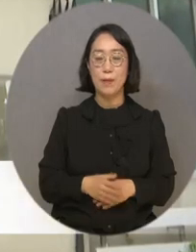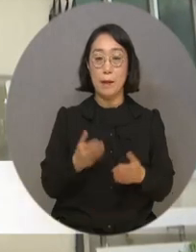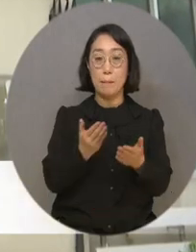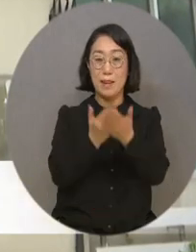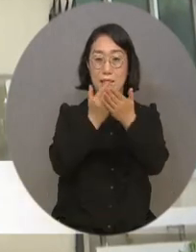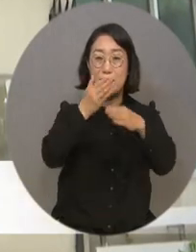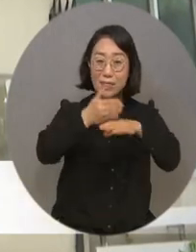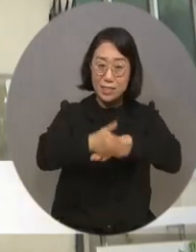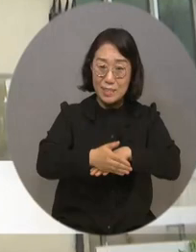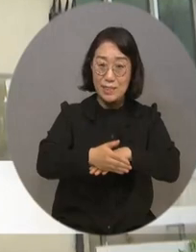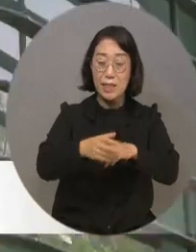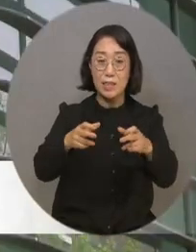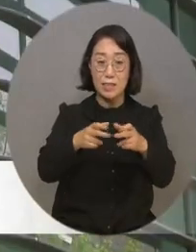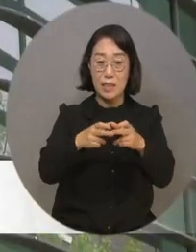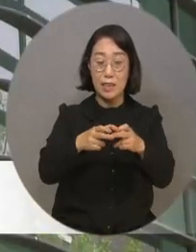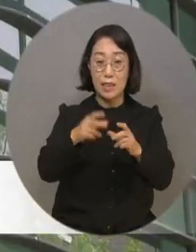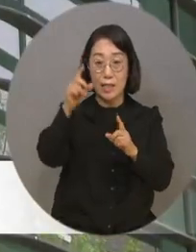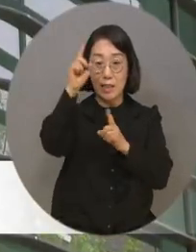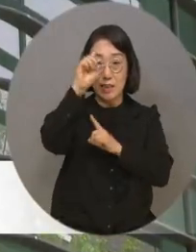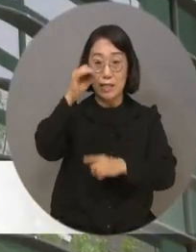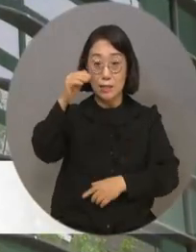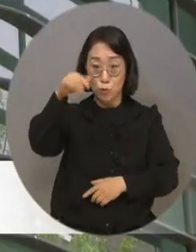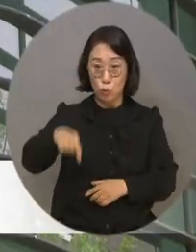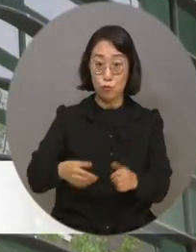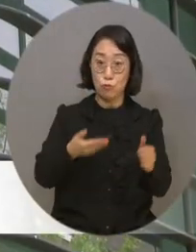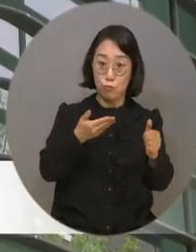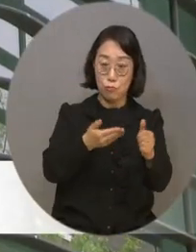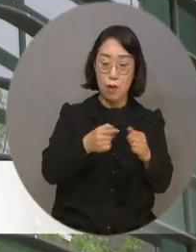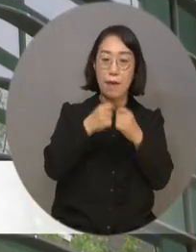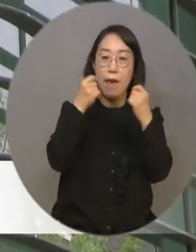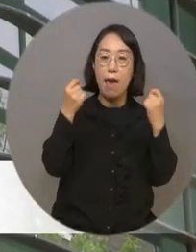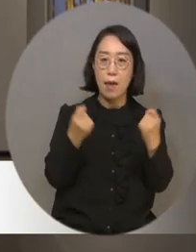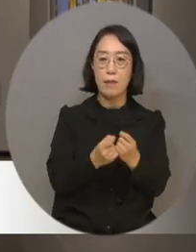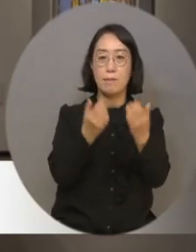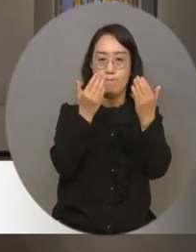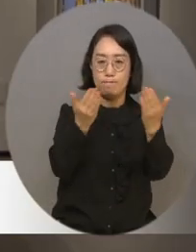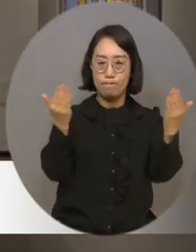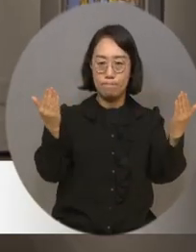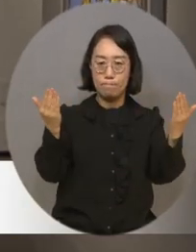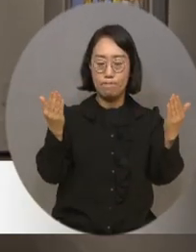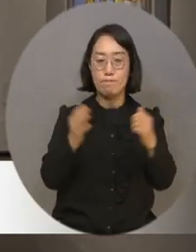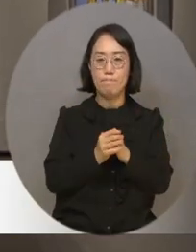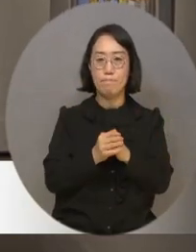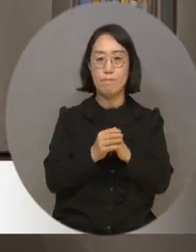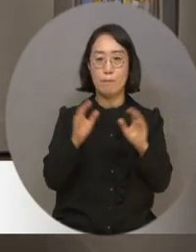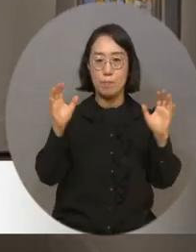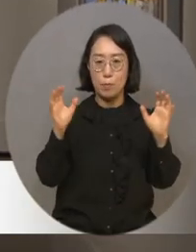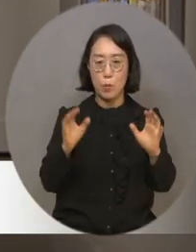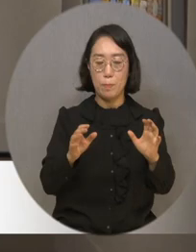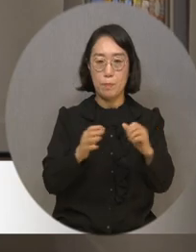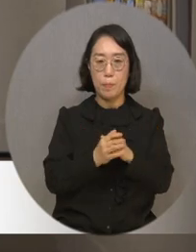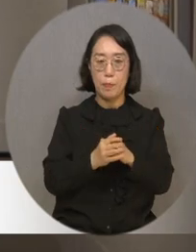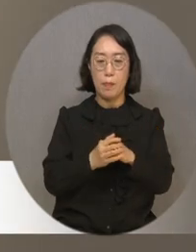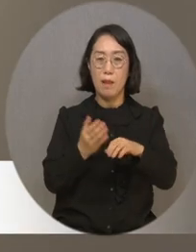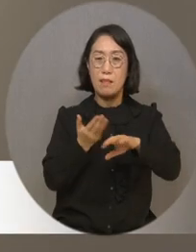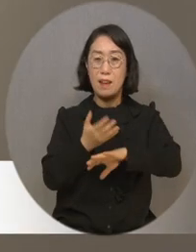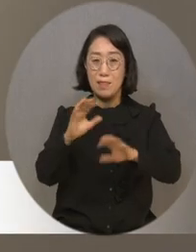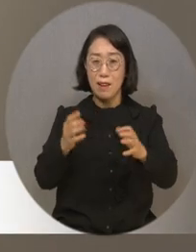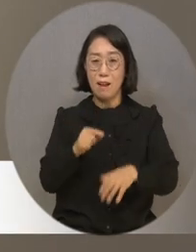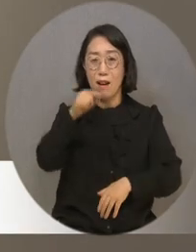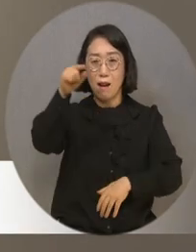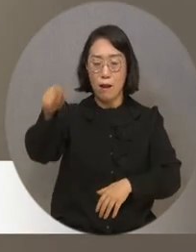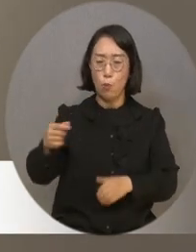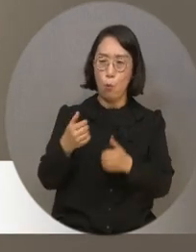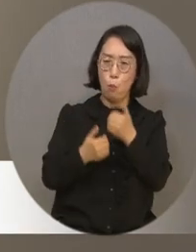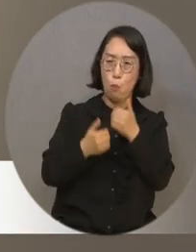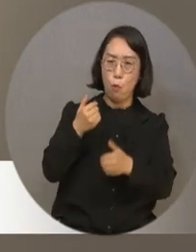발달장애 2급 장애인 이은수 씨가 첫 단독 개인전을 진행하였습니다. 10년 전 아버지를 따라 타지 생활을 하며